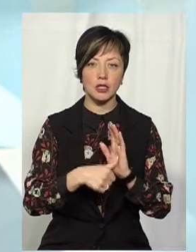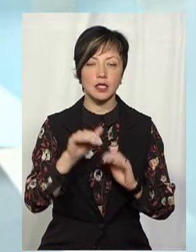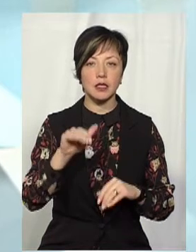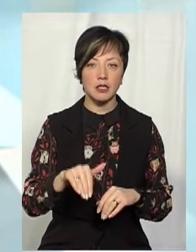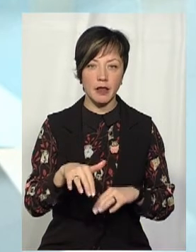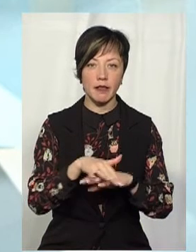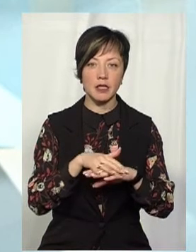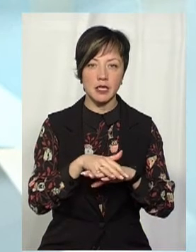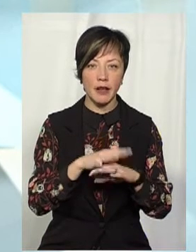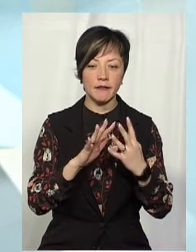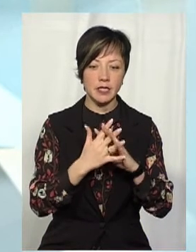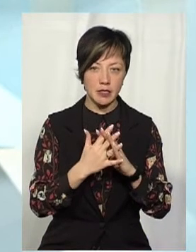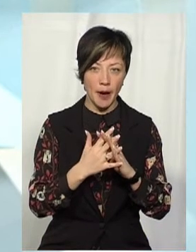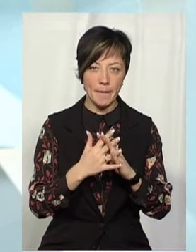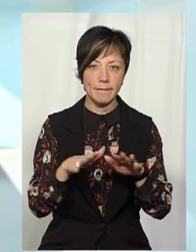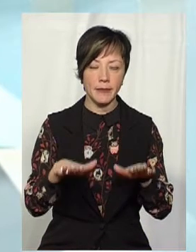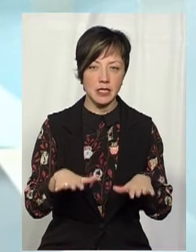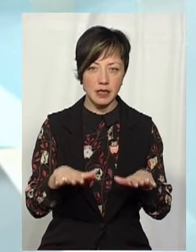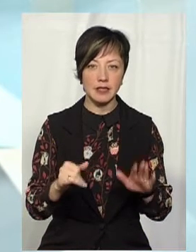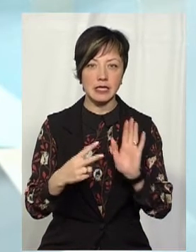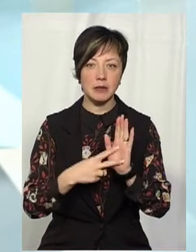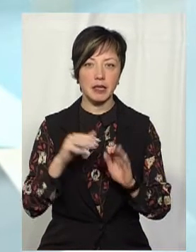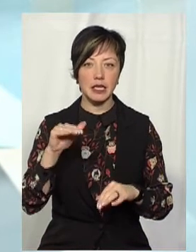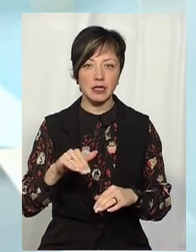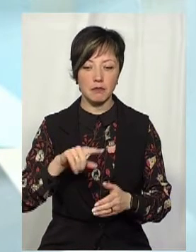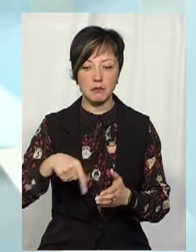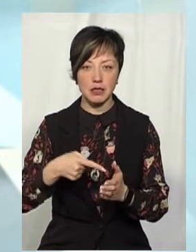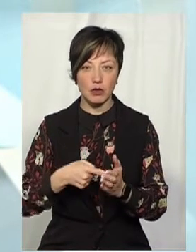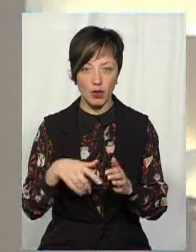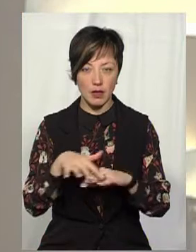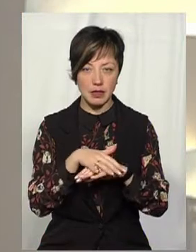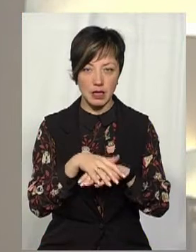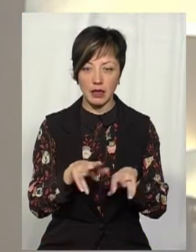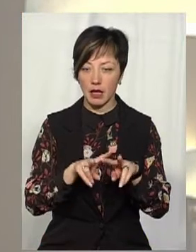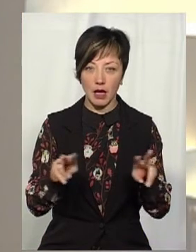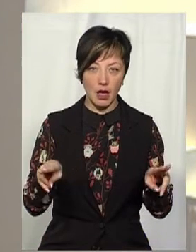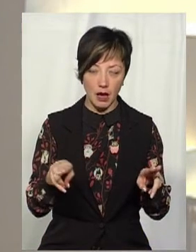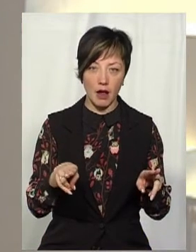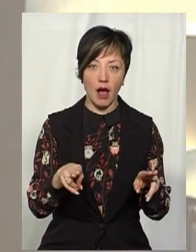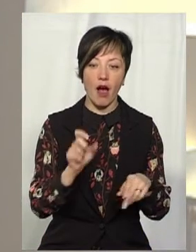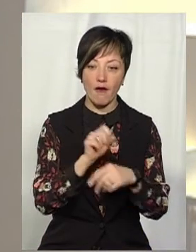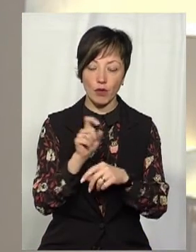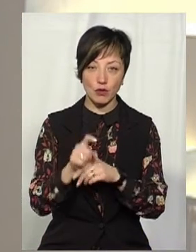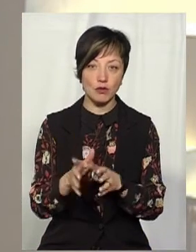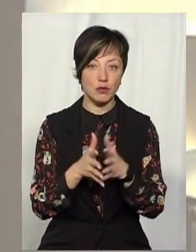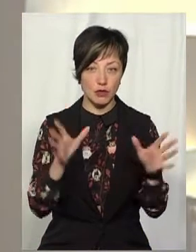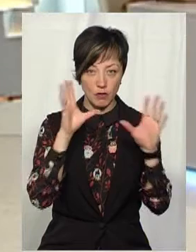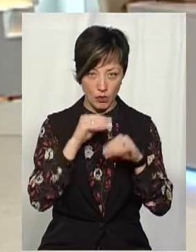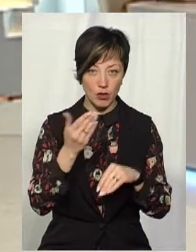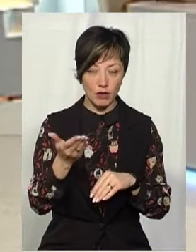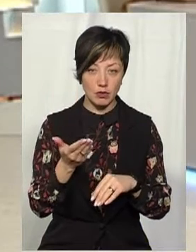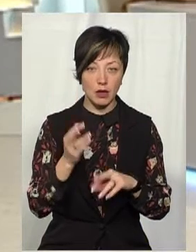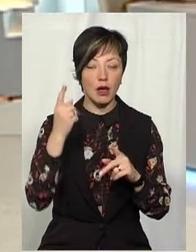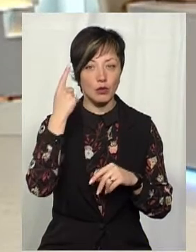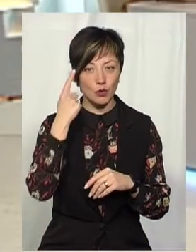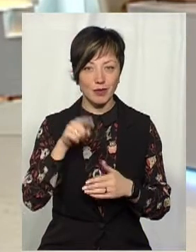6 тисяч населення в сільській місцевості і 7 тисяч в містах. Ага, така ж кількість населення, а функції більше впораються, як